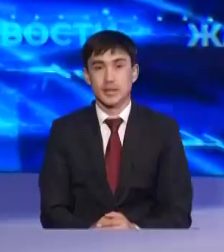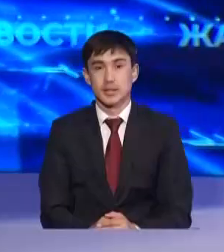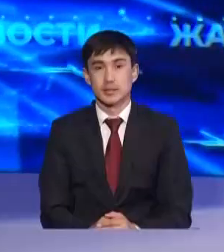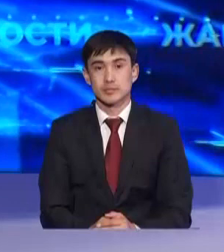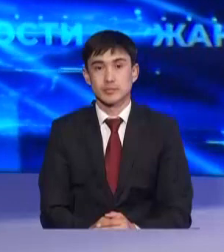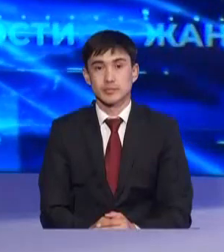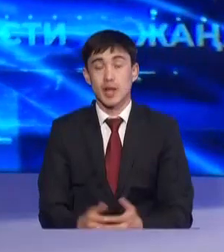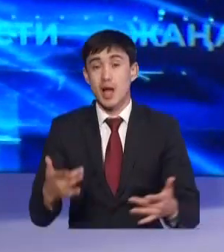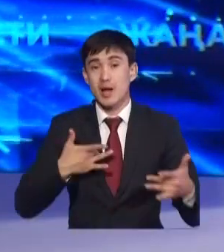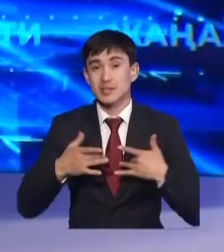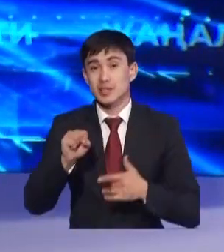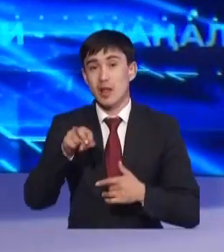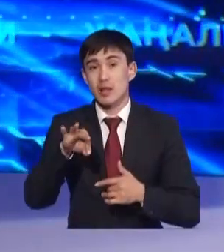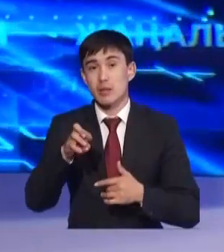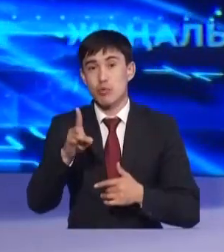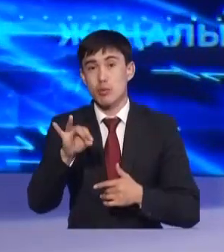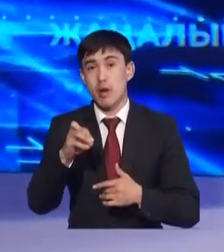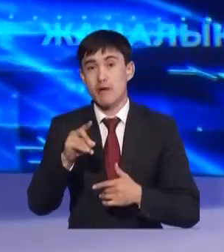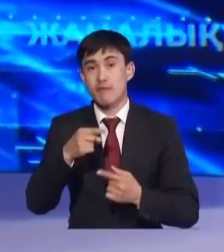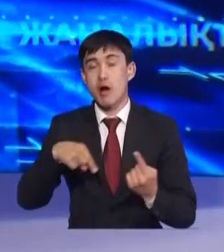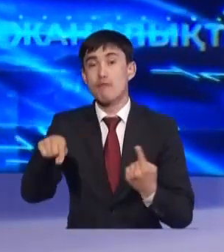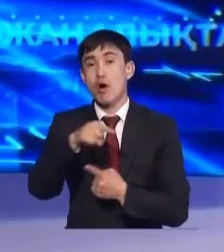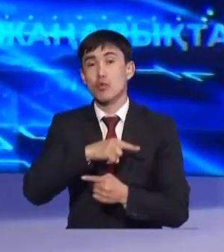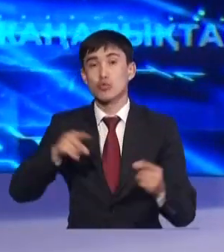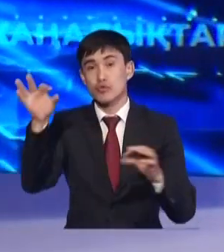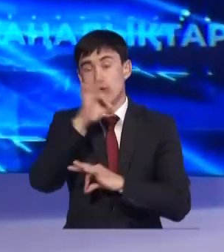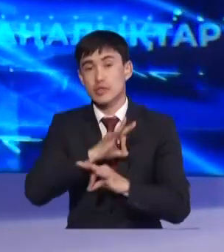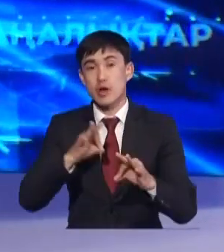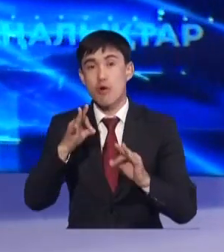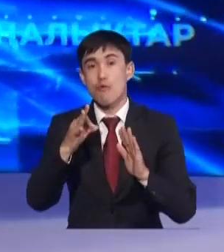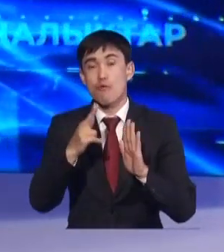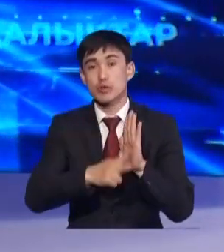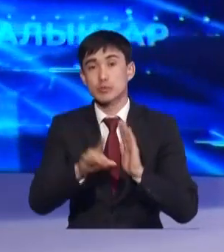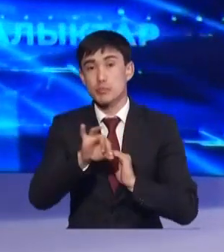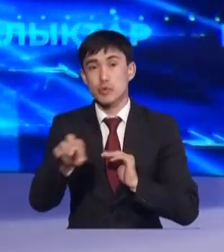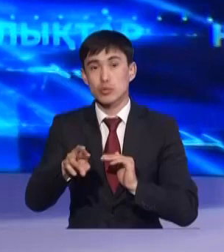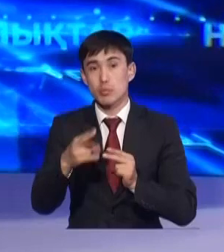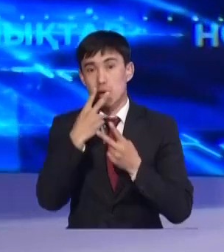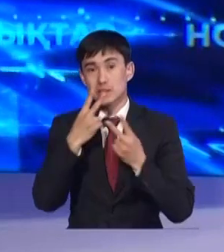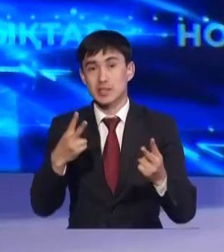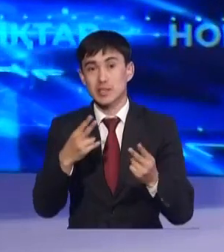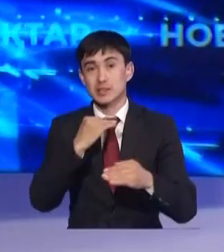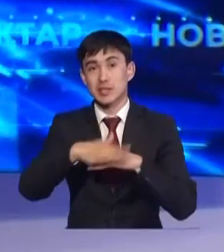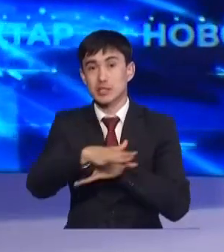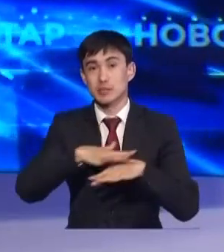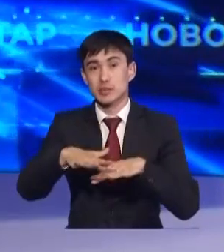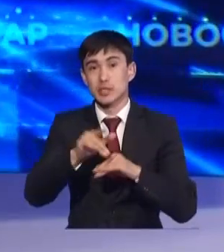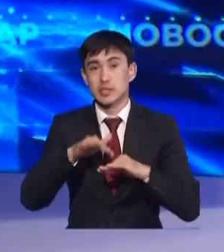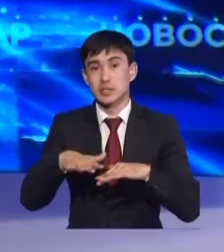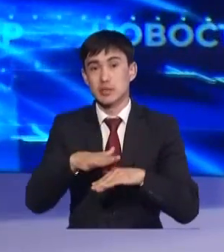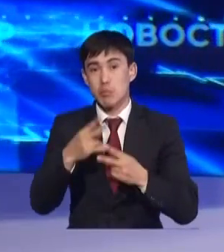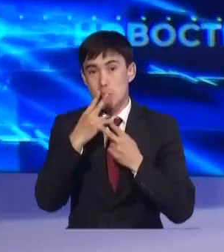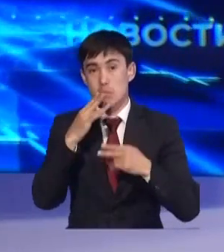тсу концерт Алана бурибае Вокруг света за 80 минут представили столичным зрителям плохое настроение